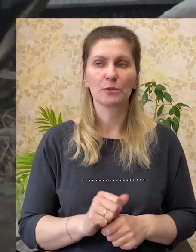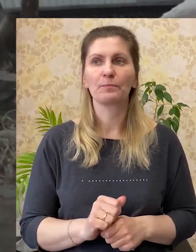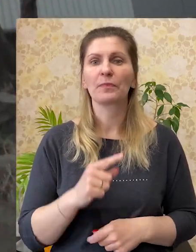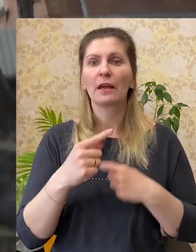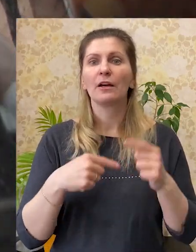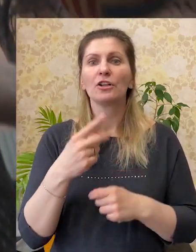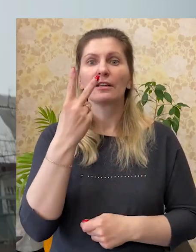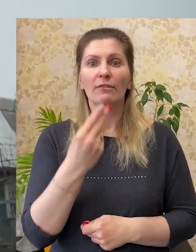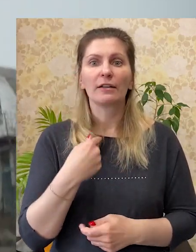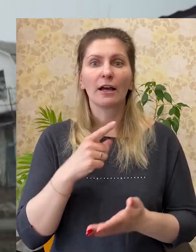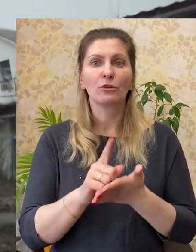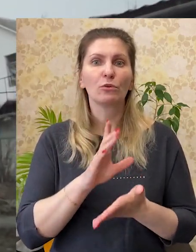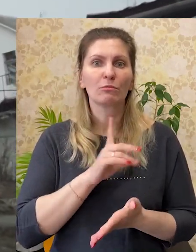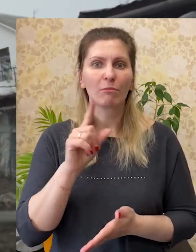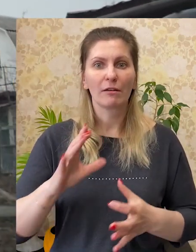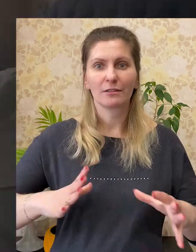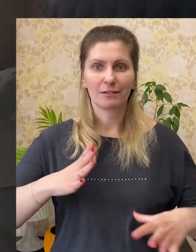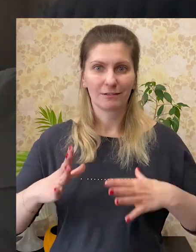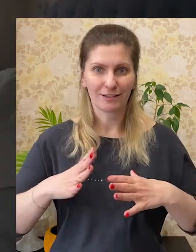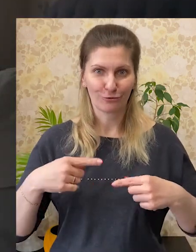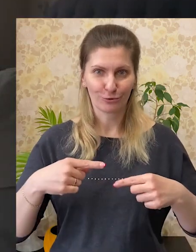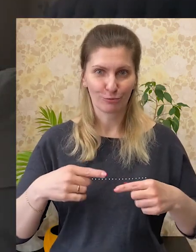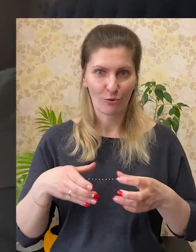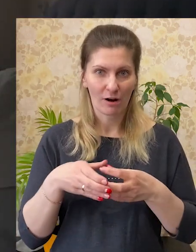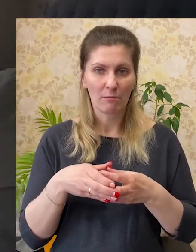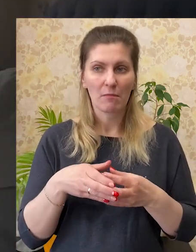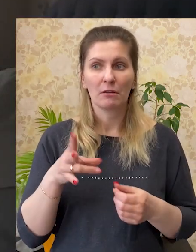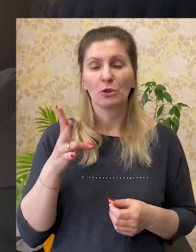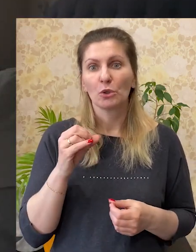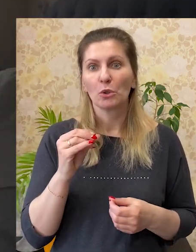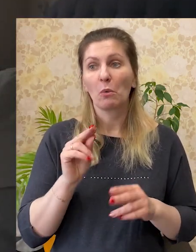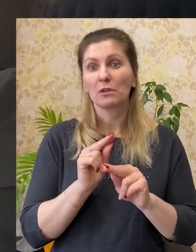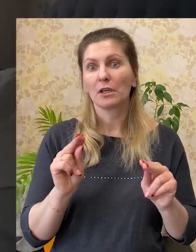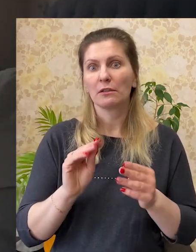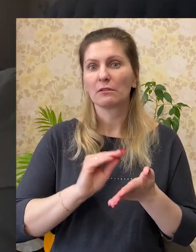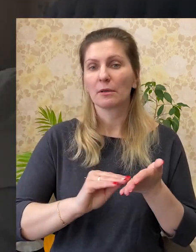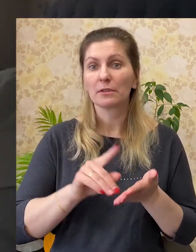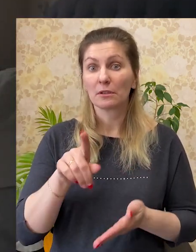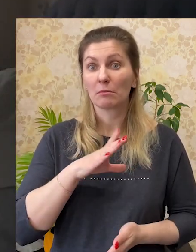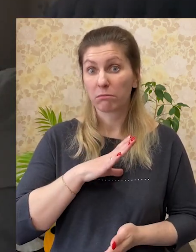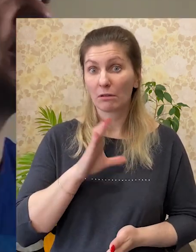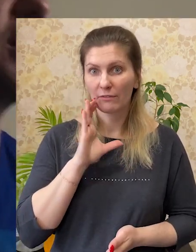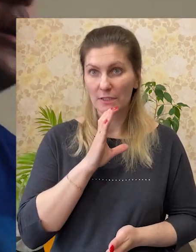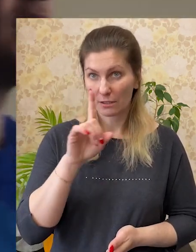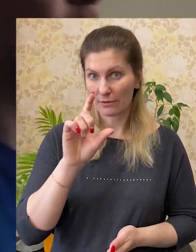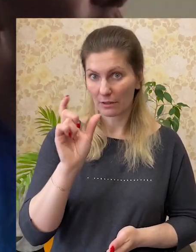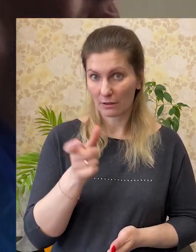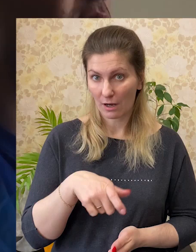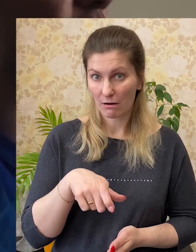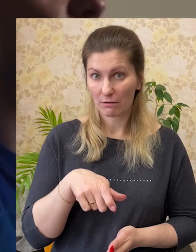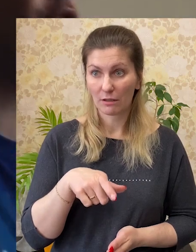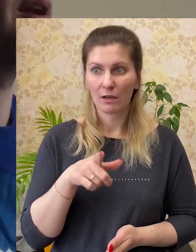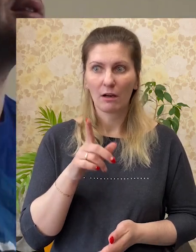должен был пойти на тренировку в своей команде футбольной, за которую играю. И мне капитан команды написал, что так как ты был в отпуске на севере Италии, как